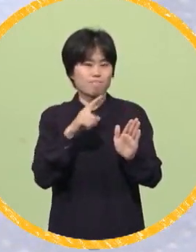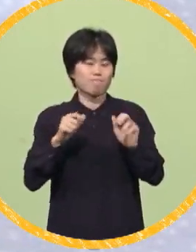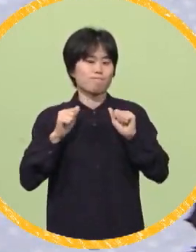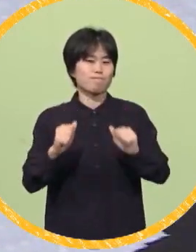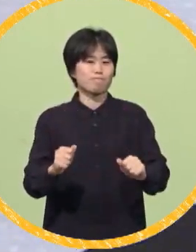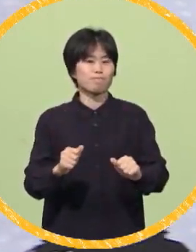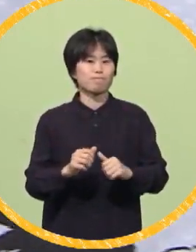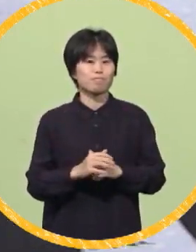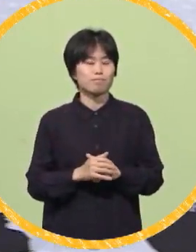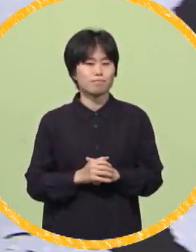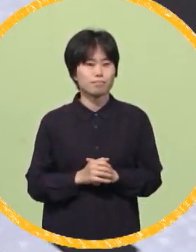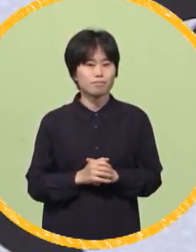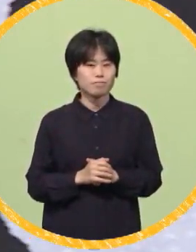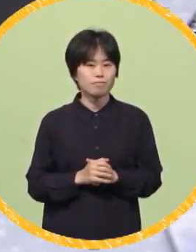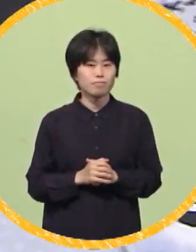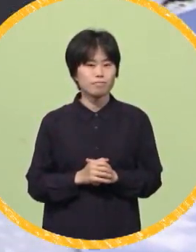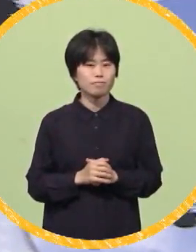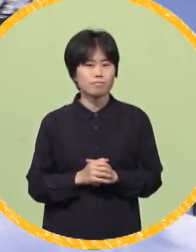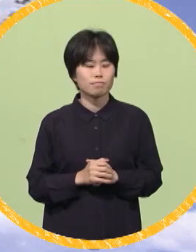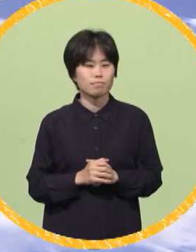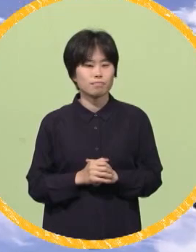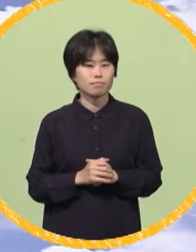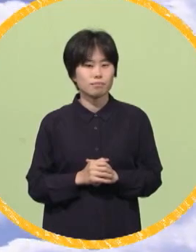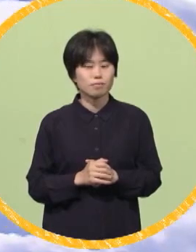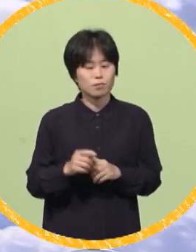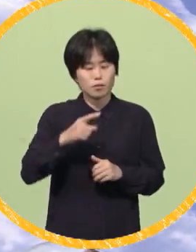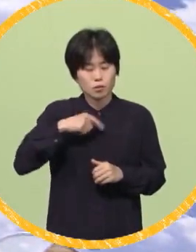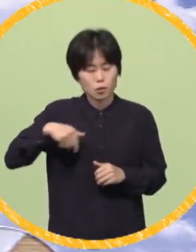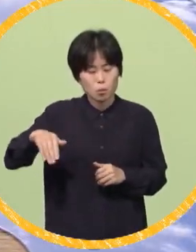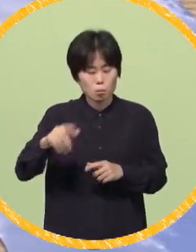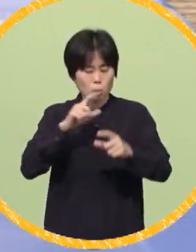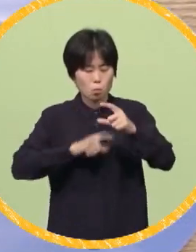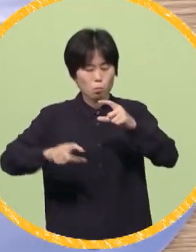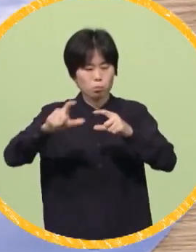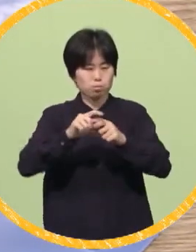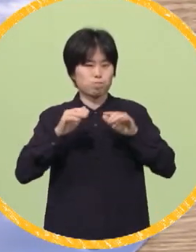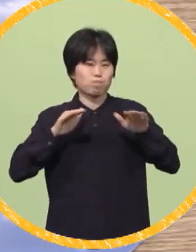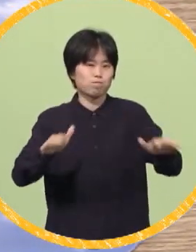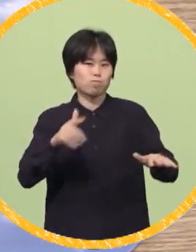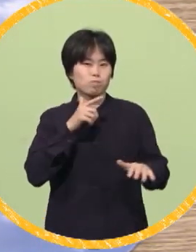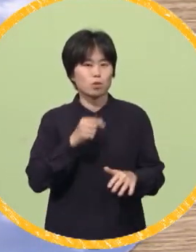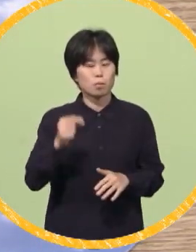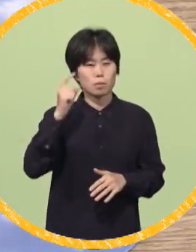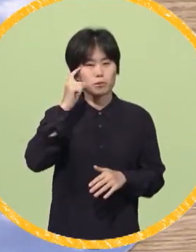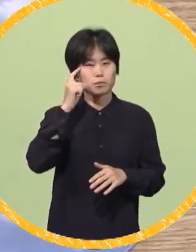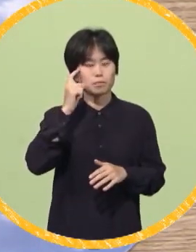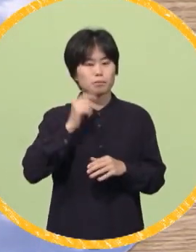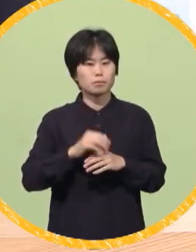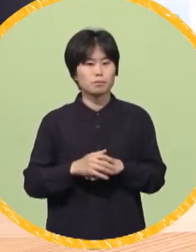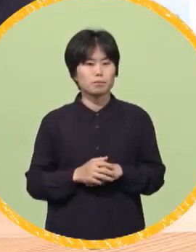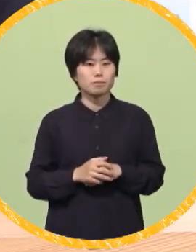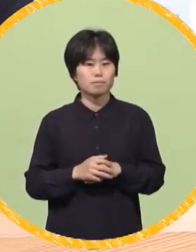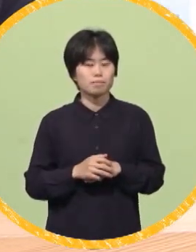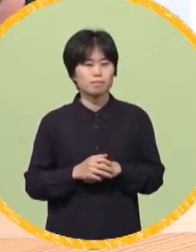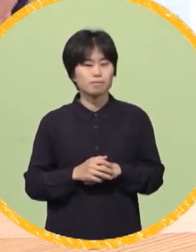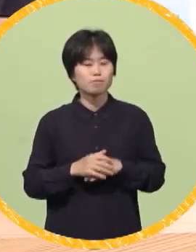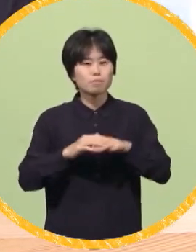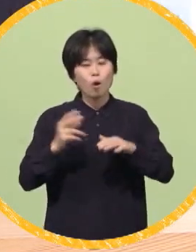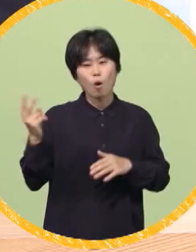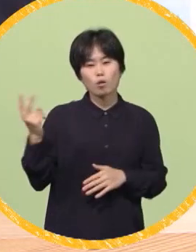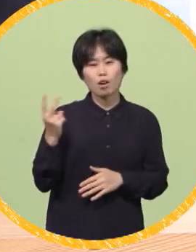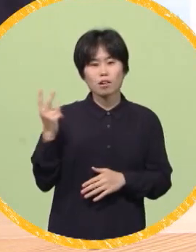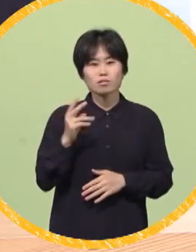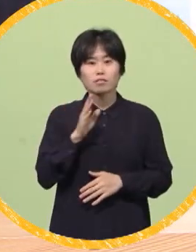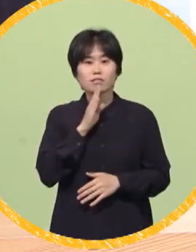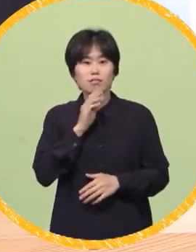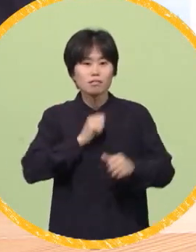ゃるんですね。 そうですね、確かに。はい、 ですから我々ね、もっともっと知っていただくために頑張らなきゃいけないなと、 ということで今回ですね、アンナちゃんと僕が実